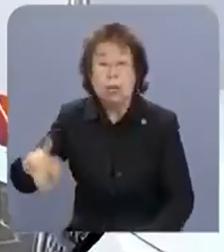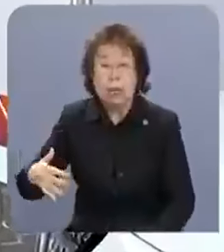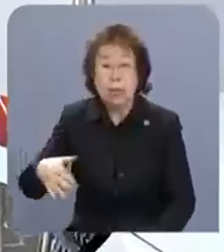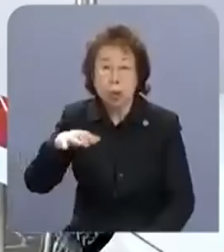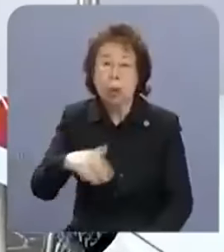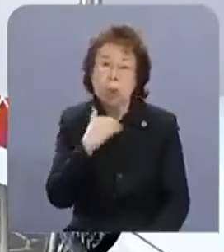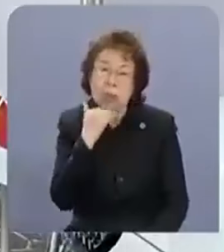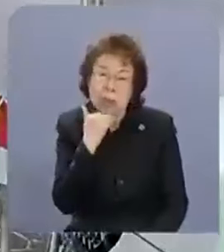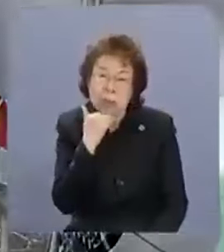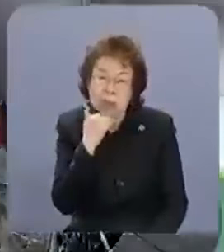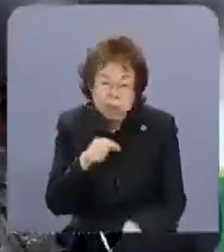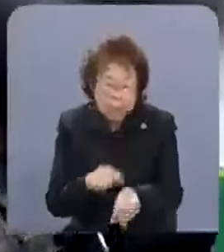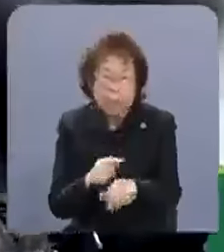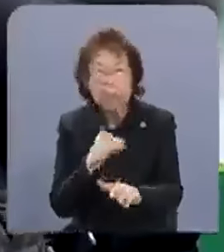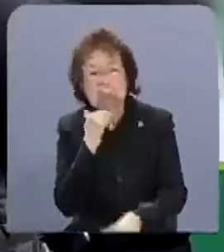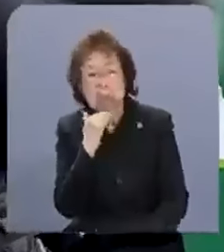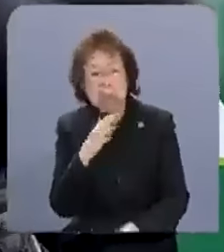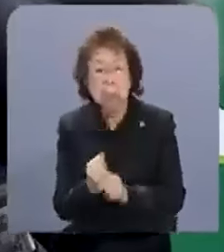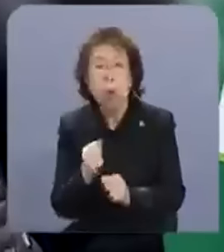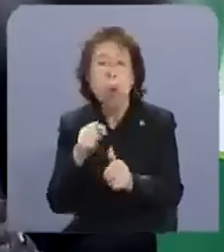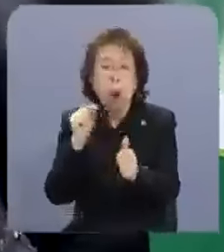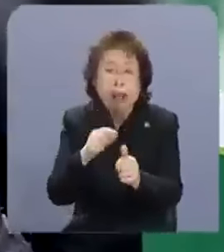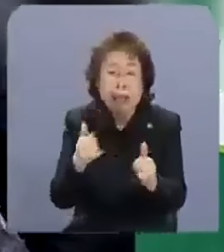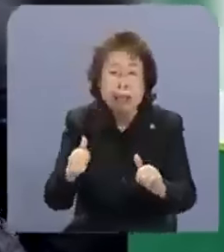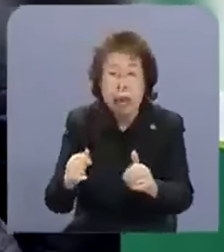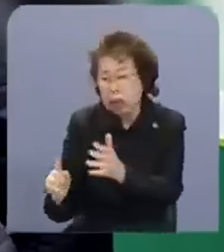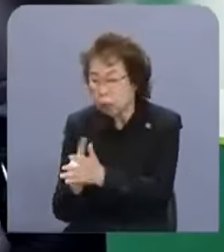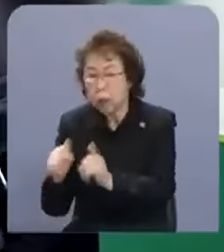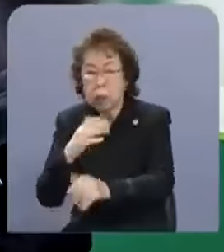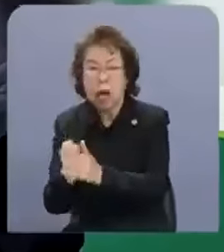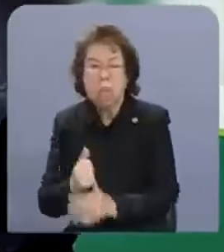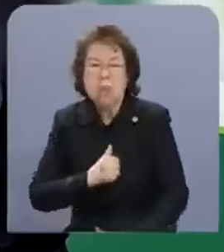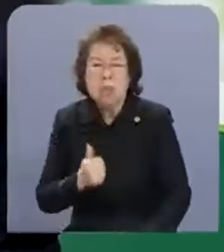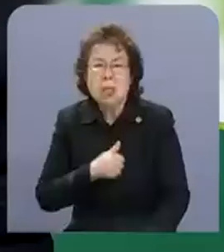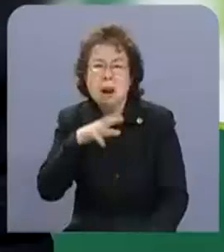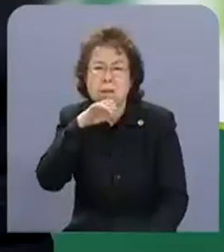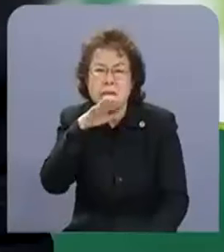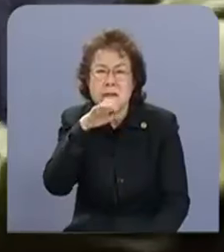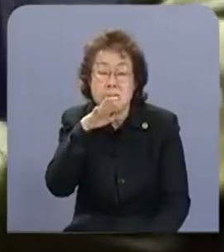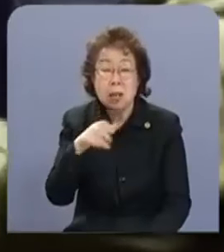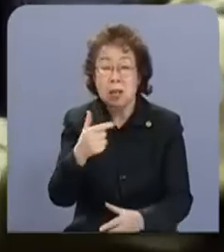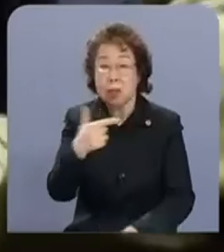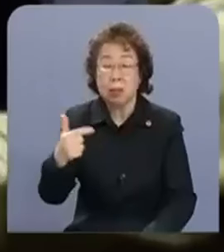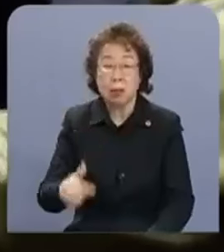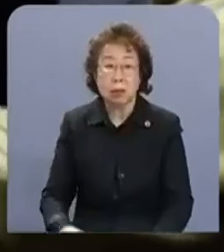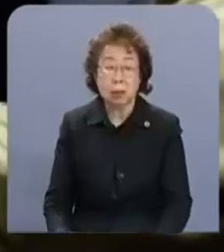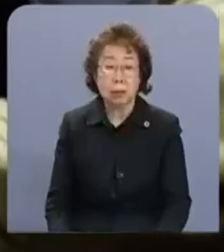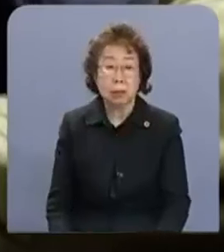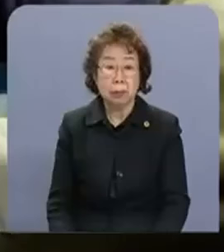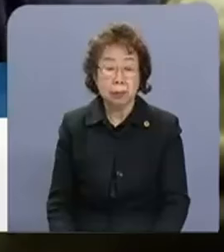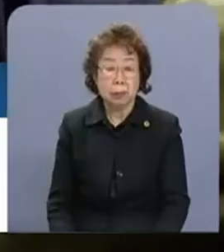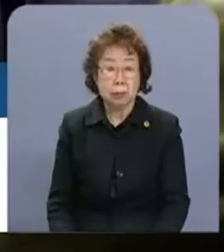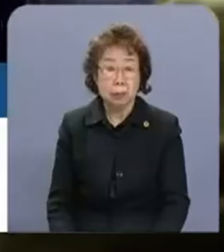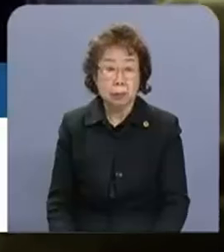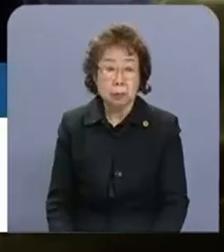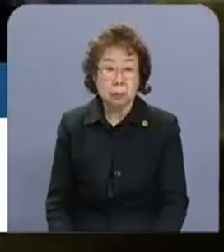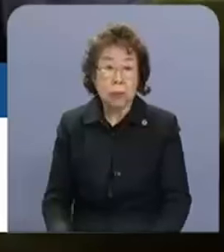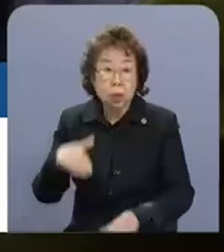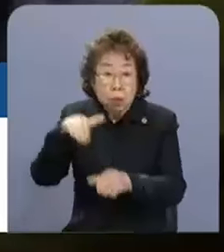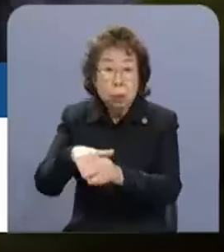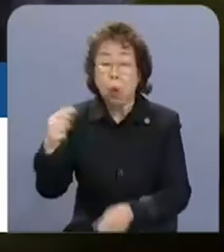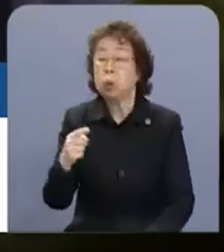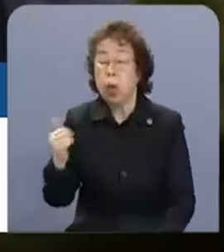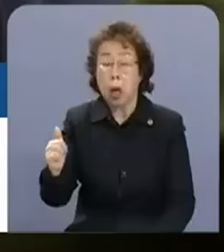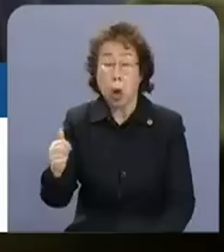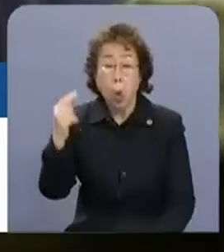대기 시간이 길어지면서 확진자와 접촉자들의 항의가 이어졌습니다. 그러니까 투표하러 온 사람인데 왜